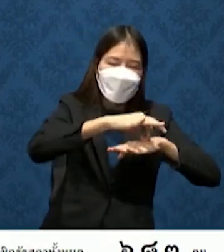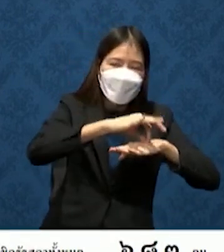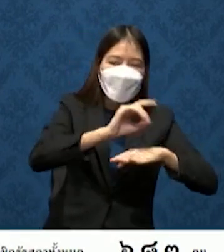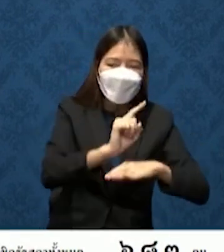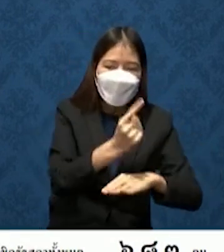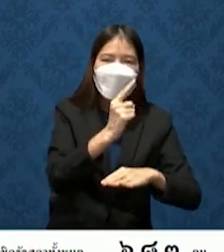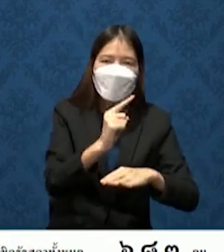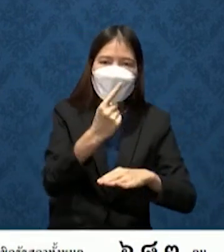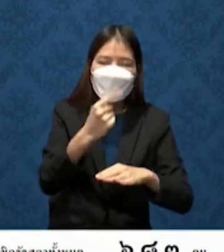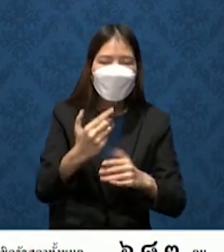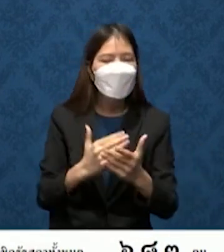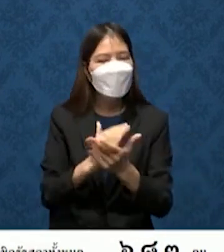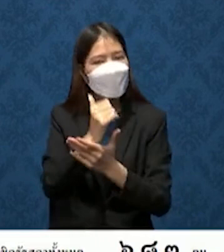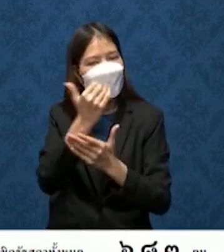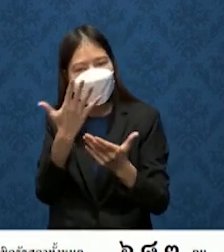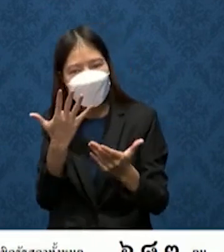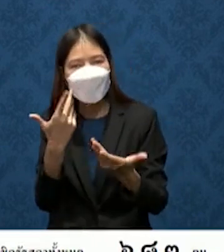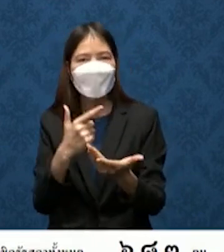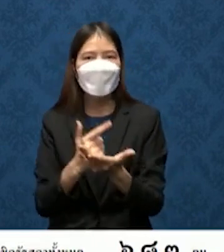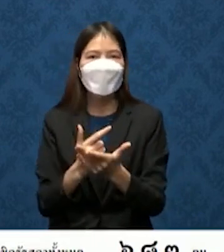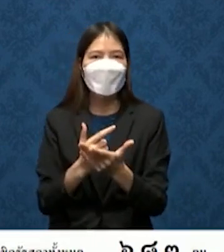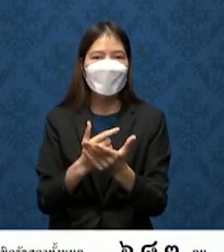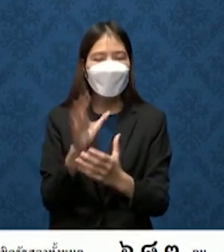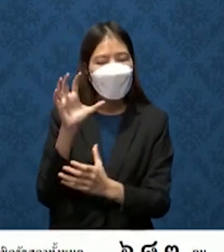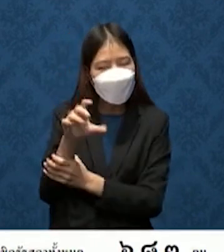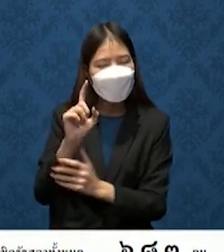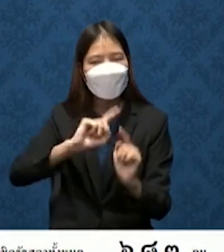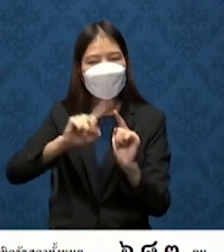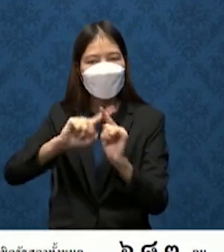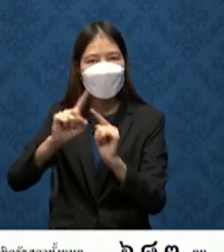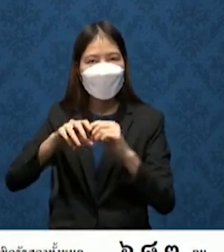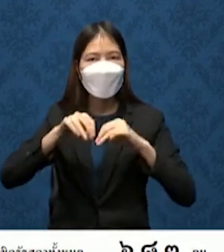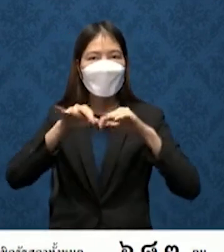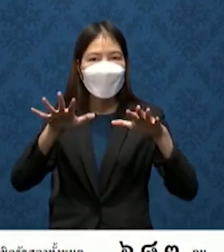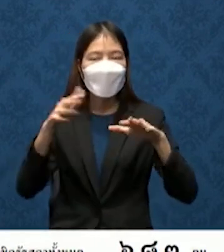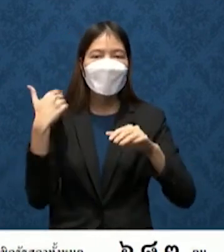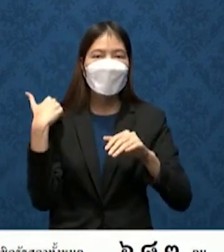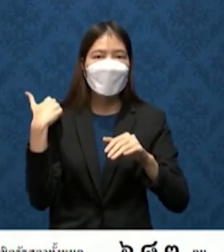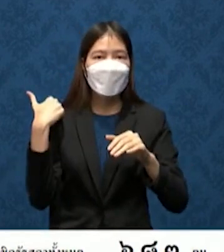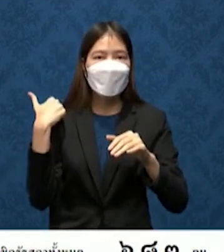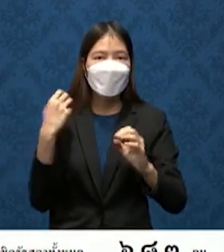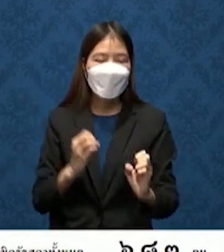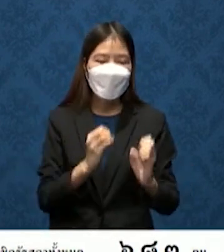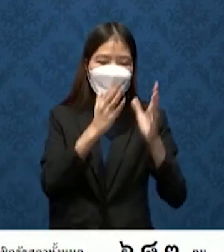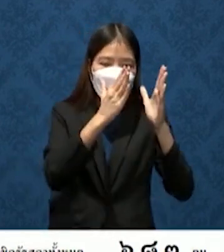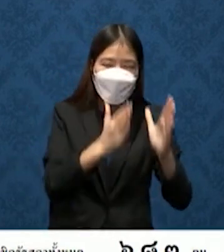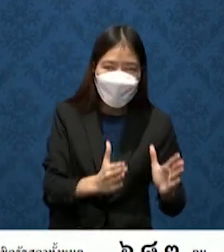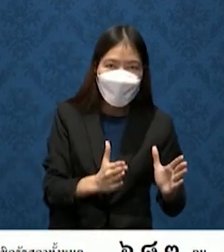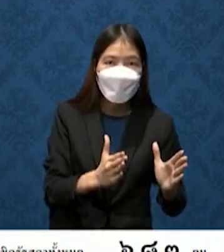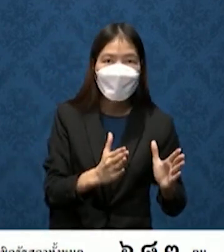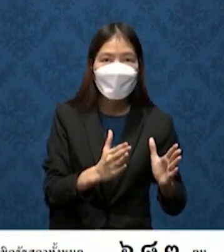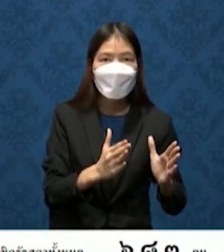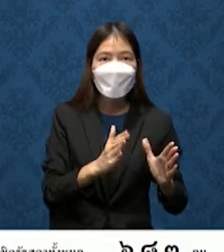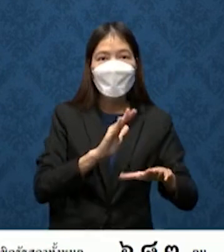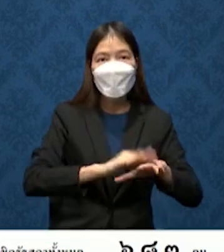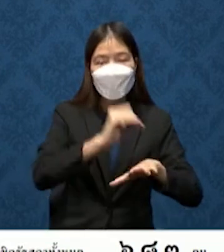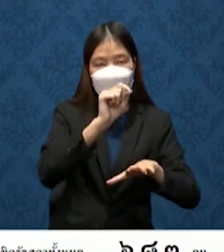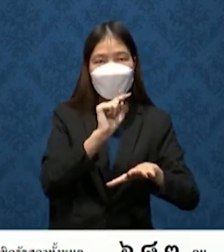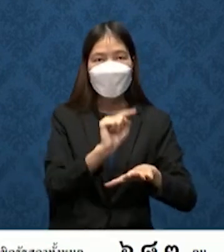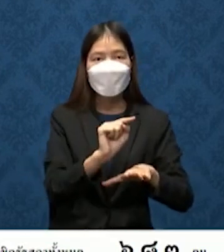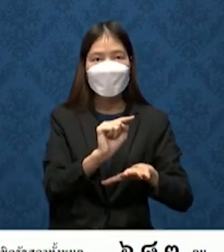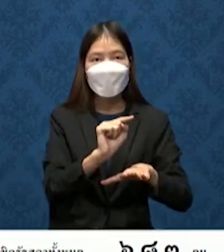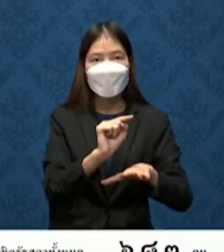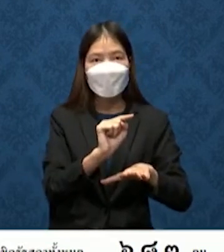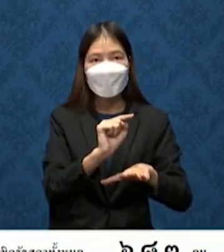บ่า เหต saving aที่ถอว่าอยู่ในยุคที่